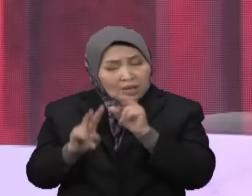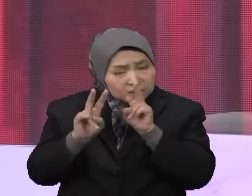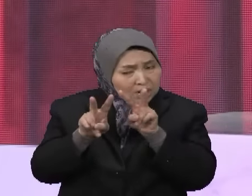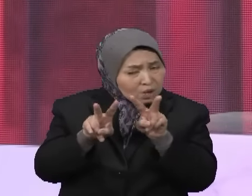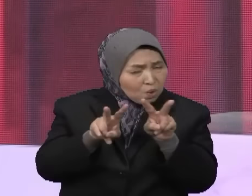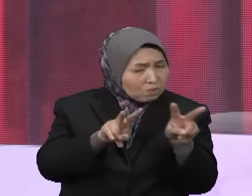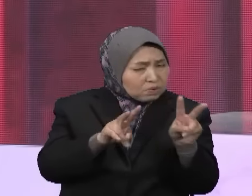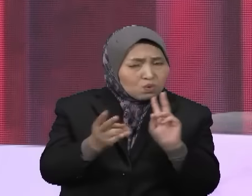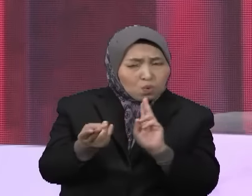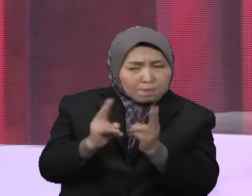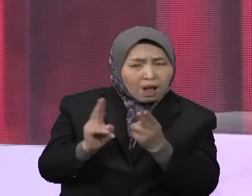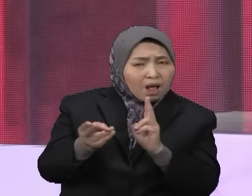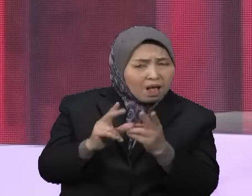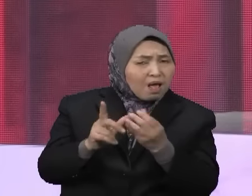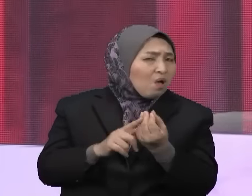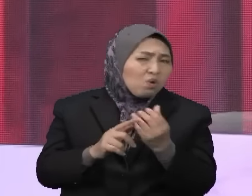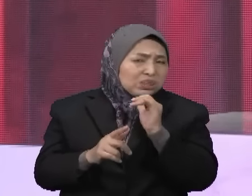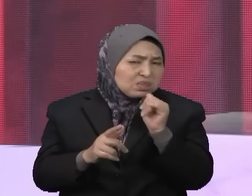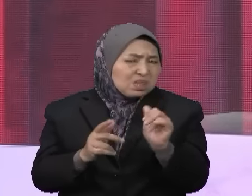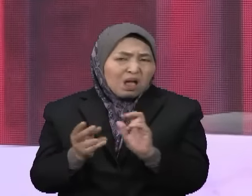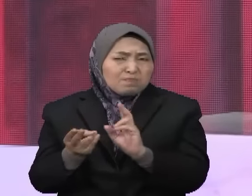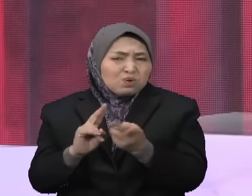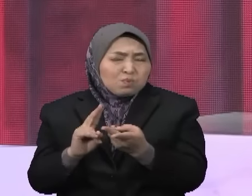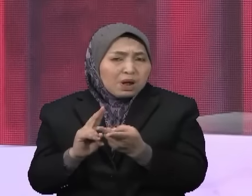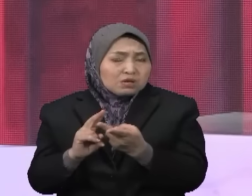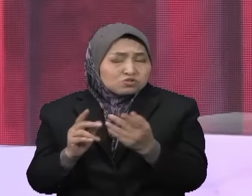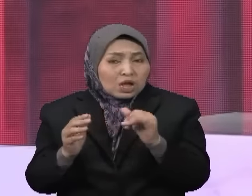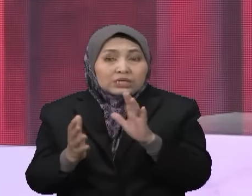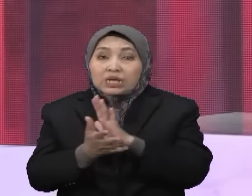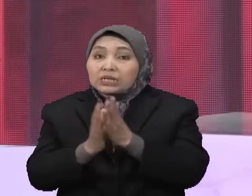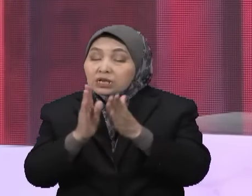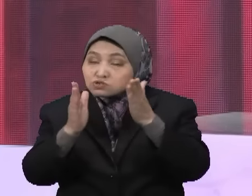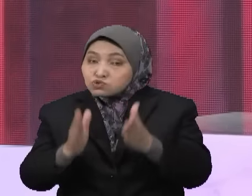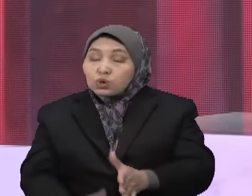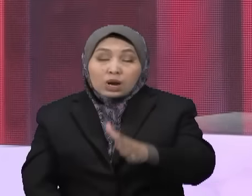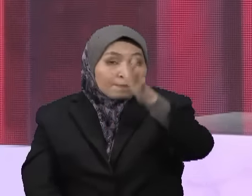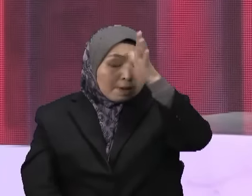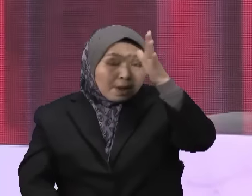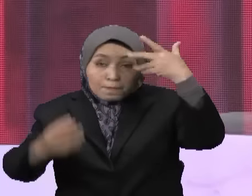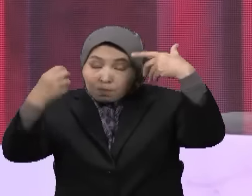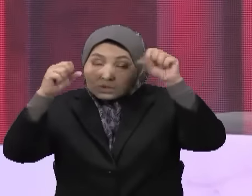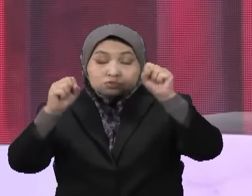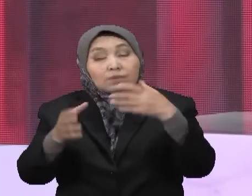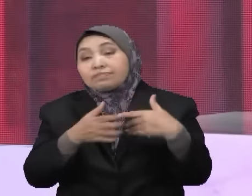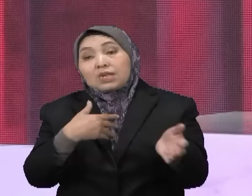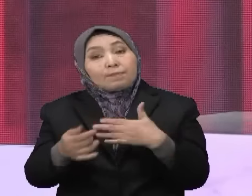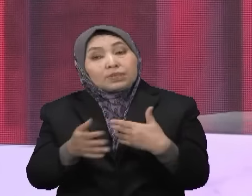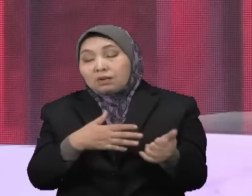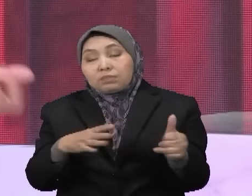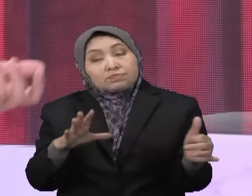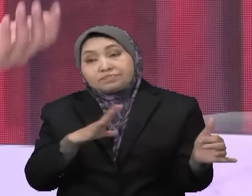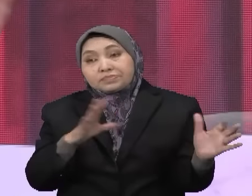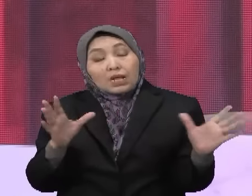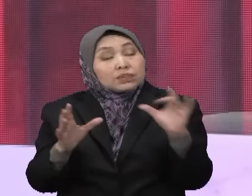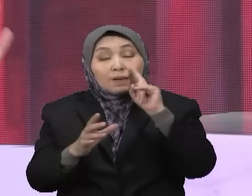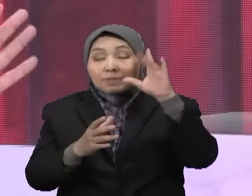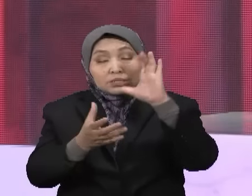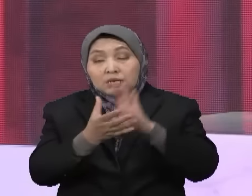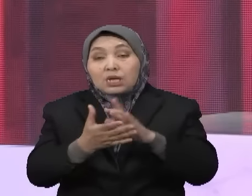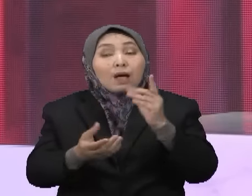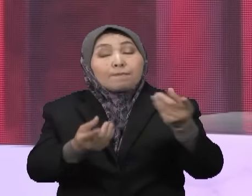ini berubah ke tak berubah. Ya, nah, jadi seorang ayah, ya, seorang bos, dia boleh cakap, okey tak apa, saya tak percaya apa yang awak nak